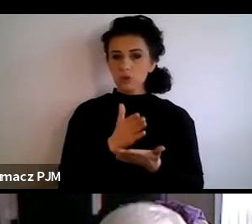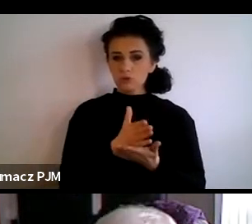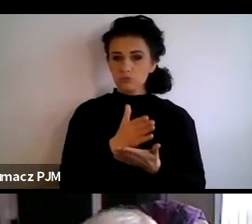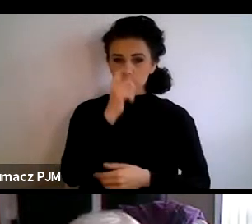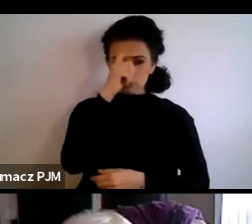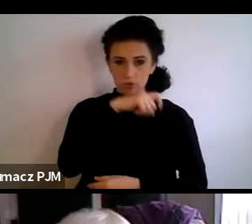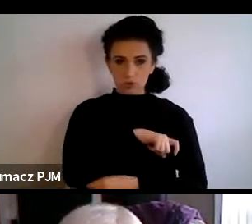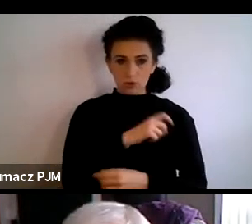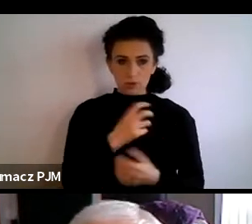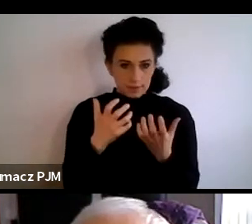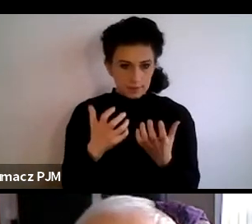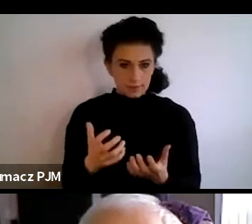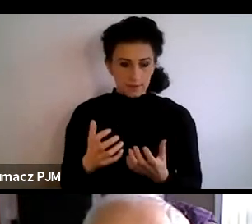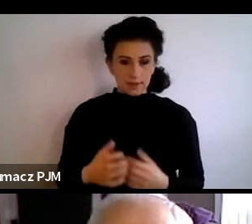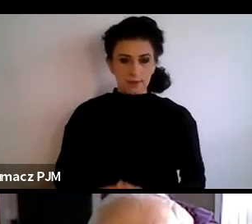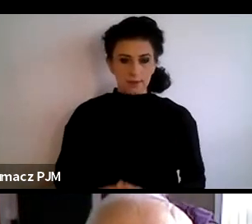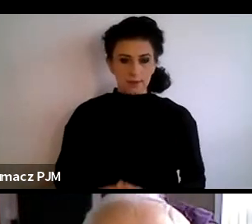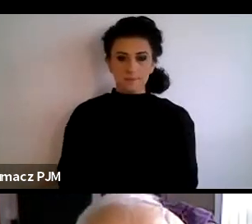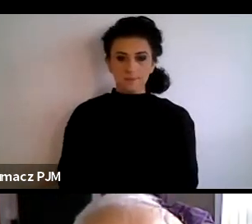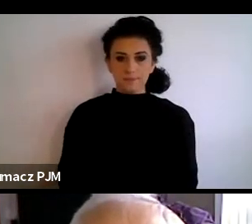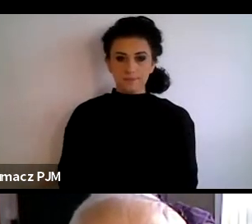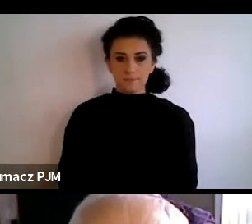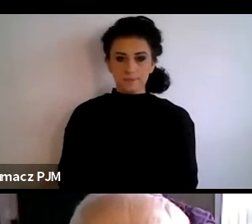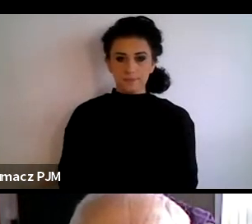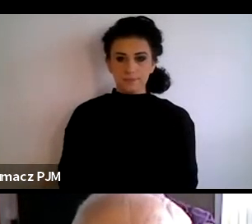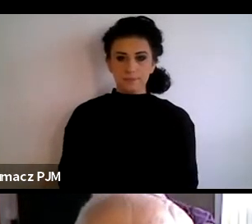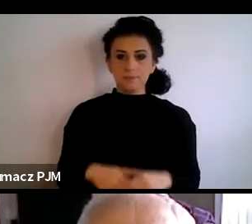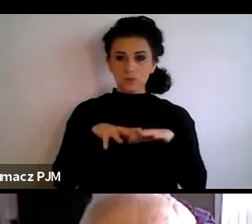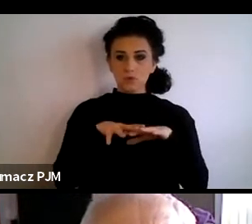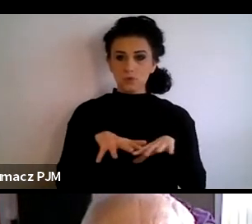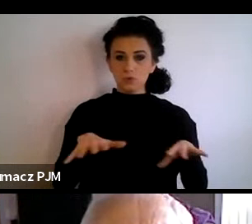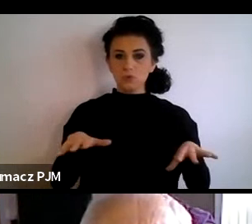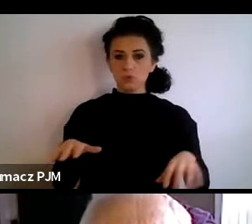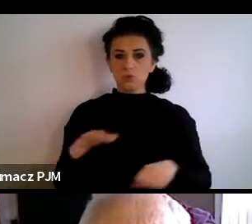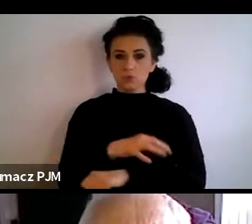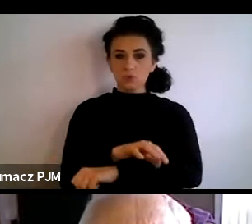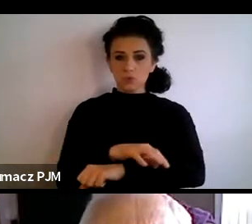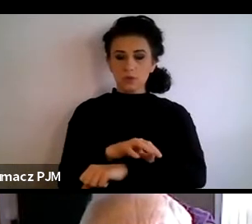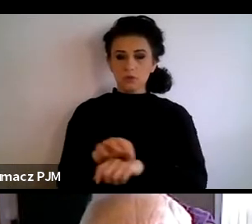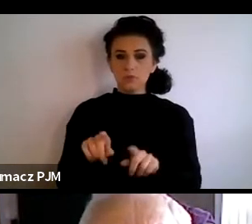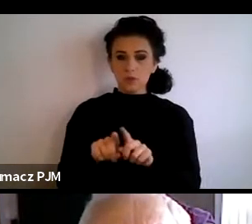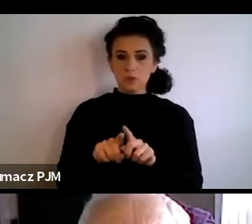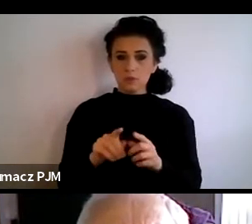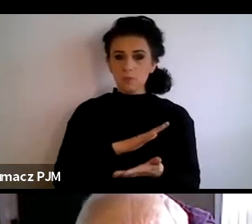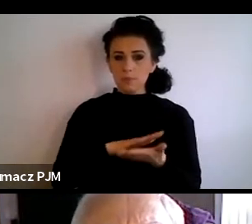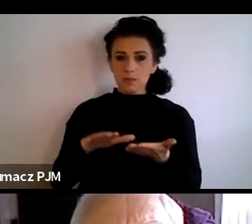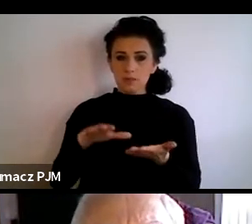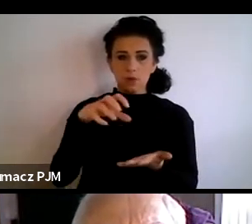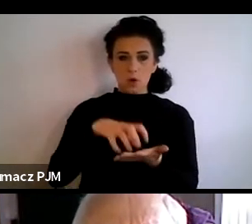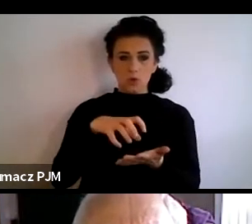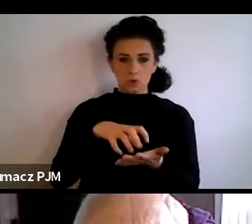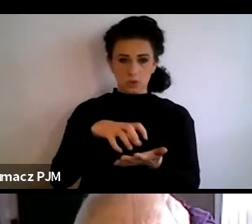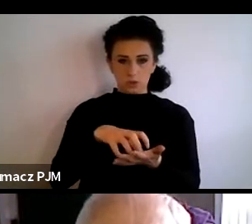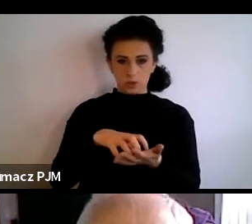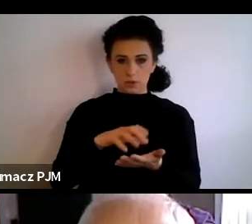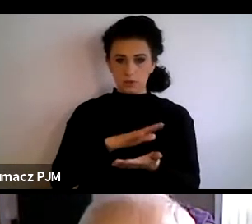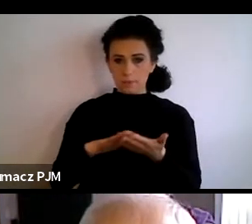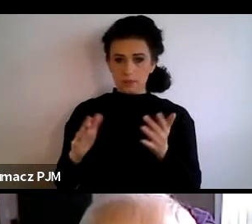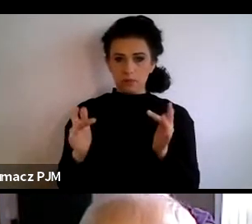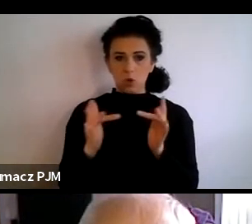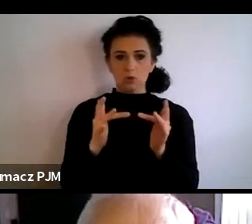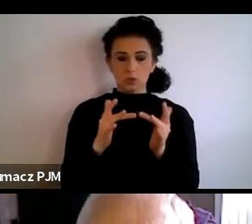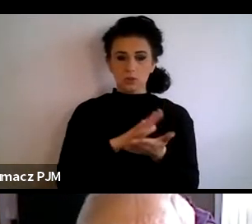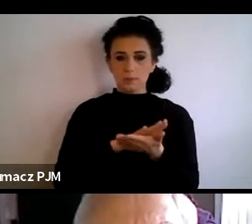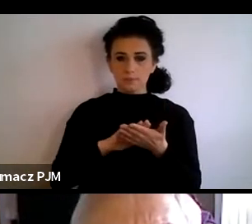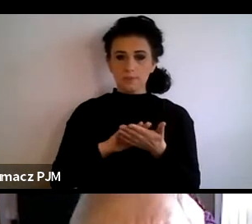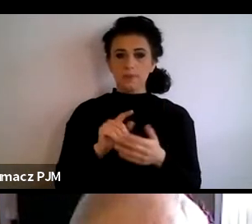psychologiczną i dużo studentów też nieorzeczonych. Z wydziałów tutaj, z tych takich